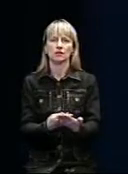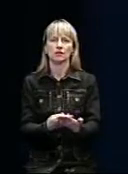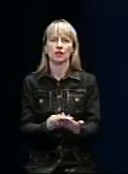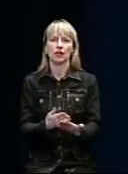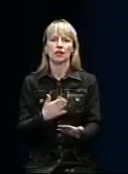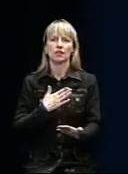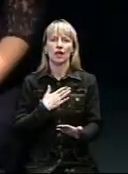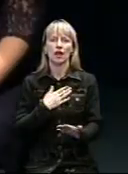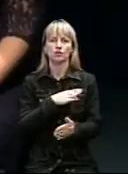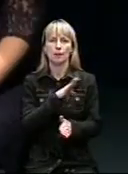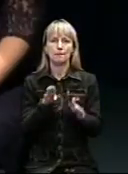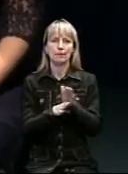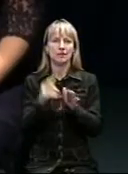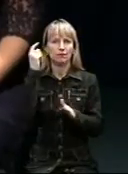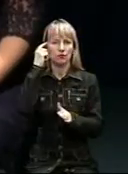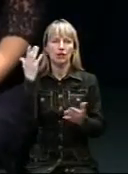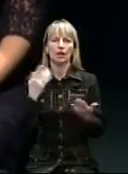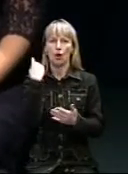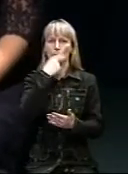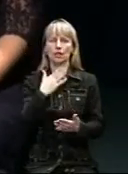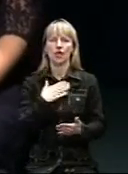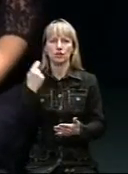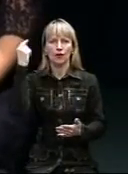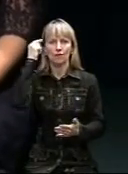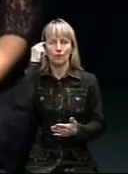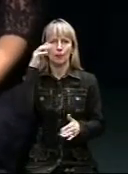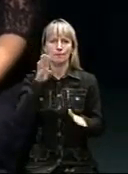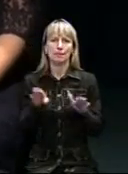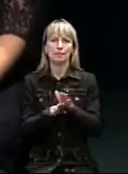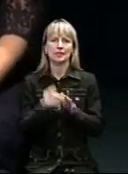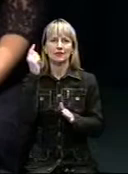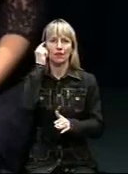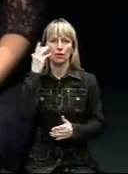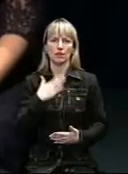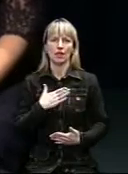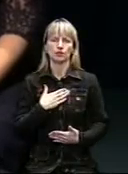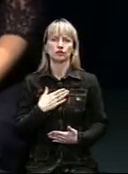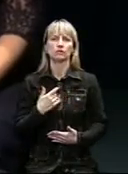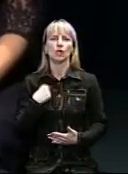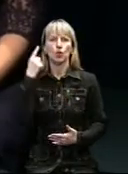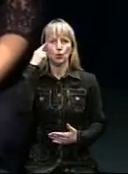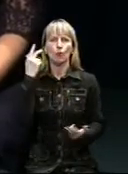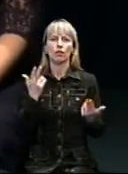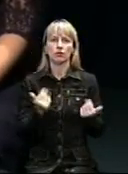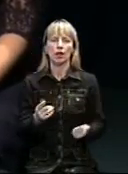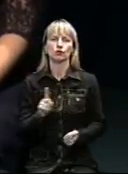наша підсвідомість, якісь образи з нашої підсвідомості. Ви з цим стикалися? Я думаю, що так, тому що в мене